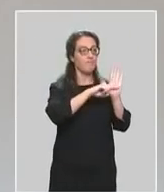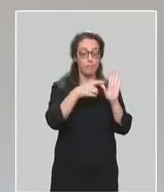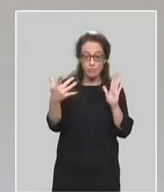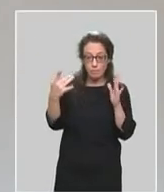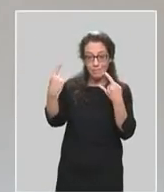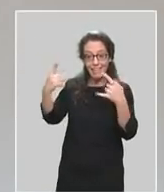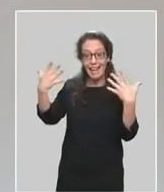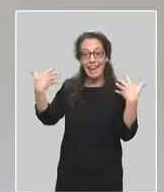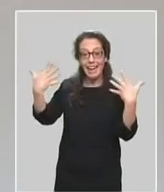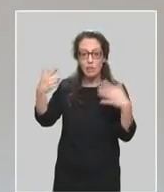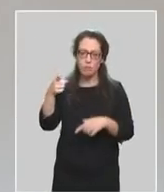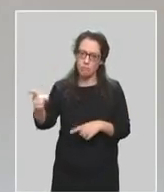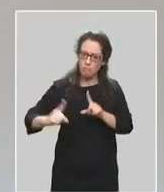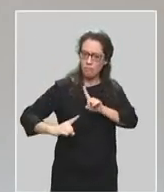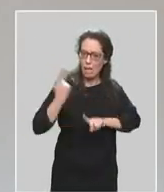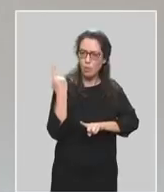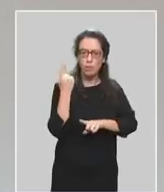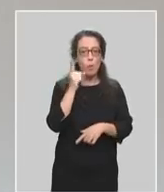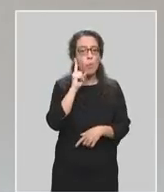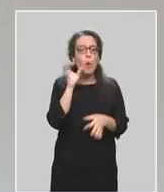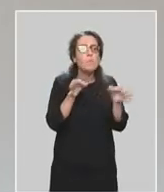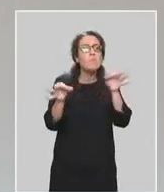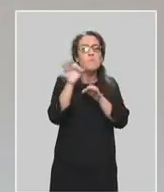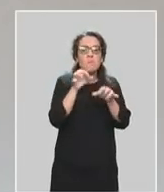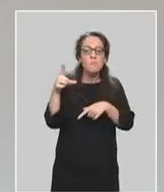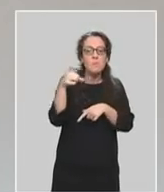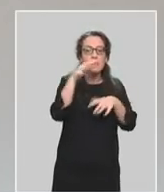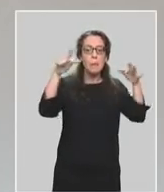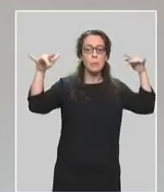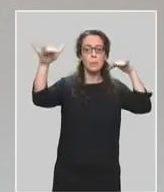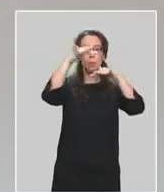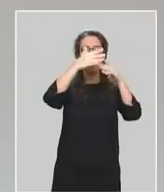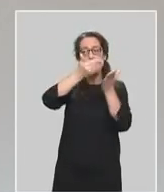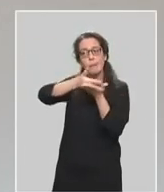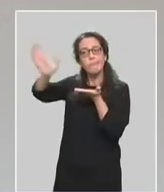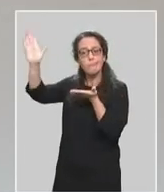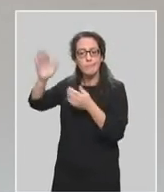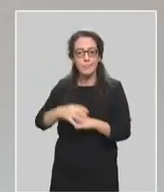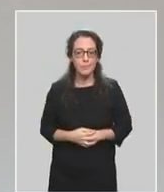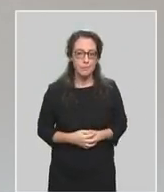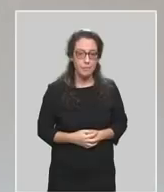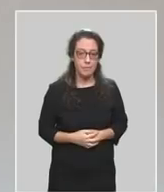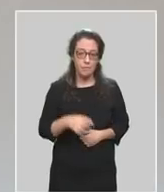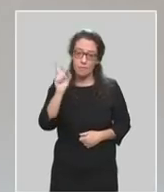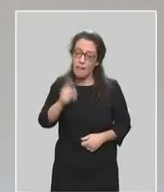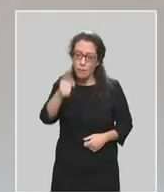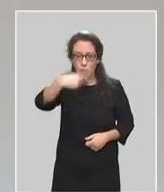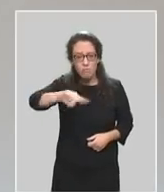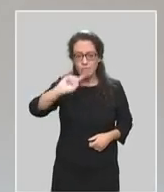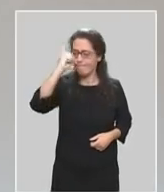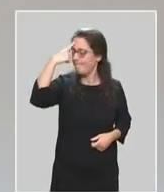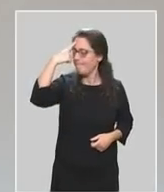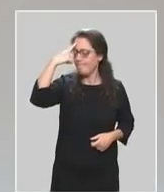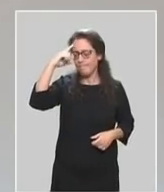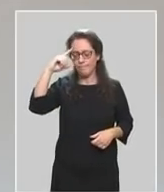mesure qui est essentielle, elle permet d'évacuer les particules de virus en suspension dans l'air. On doit tous adopter ou réadopter ce